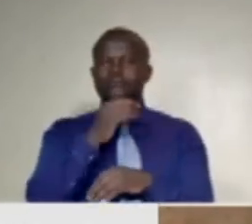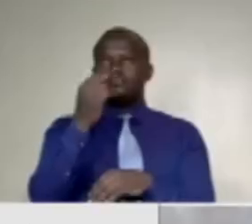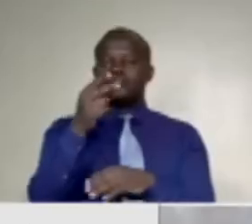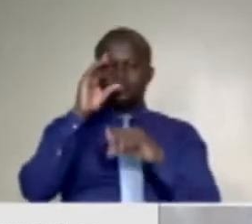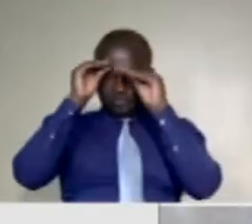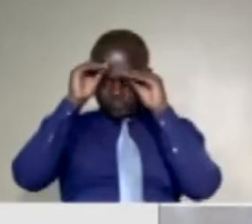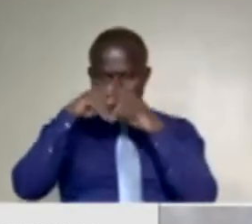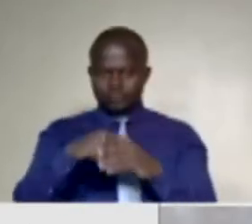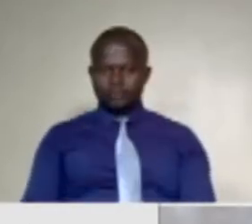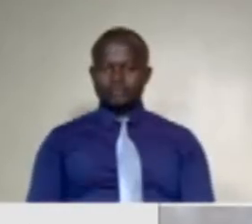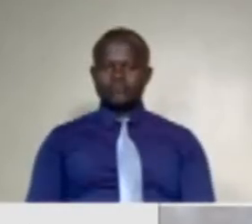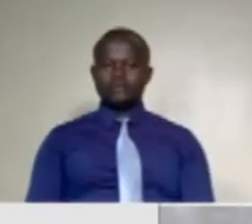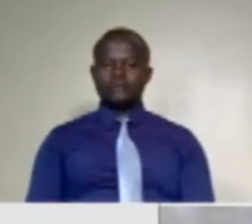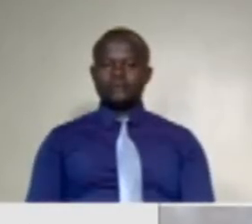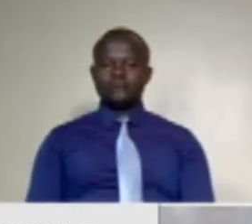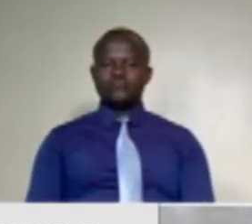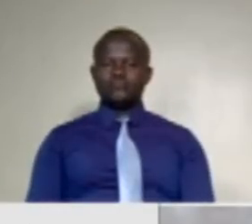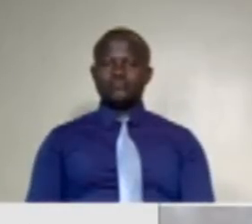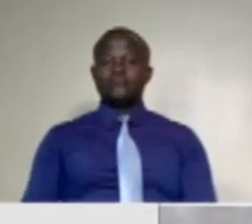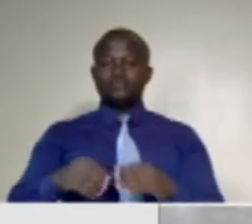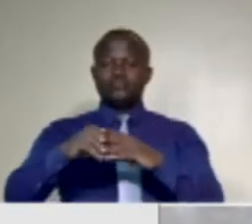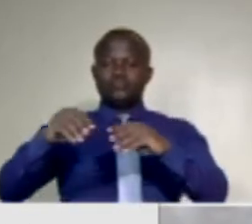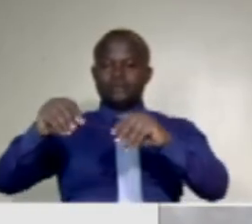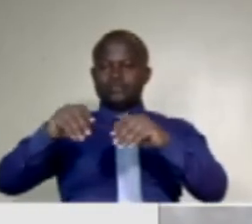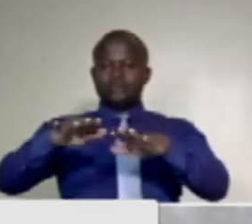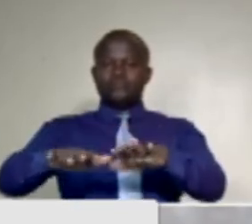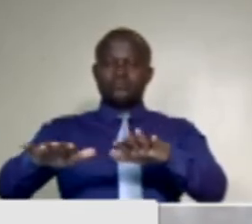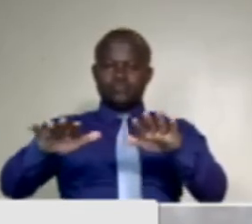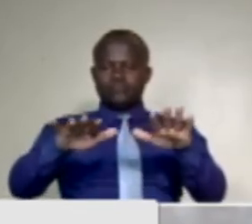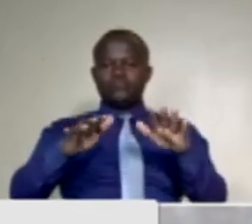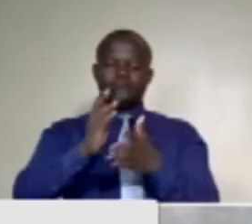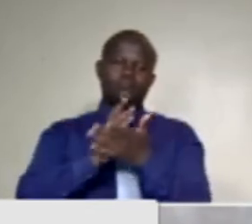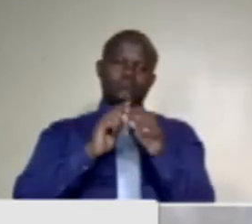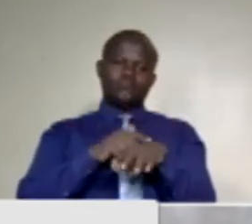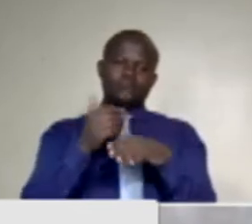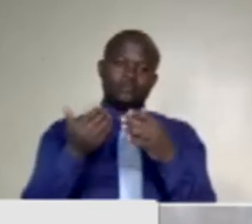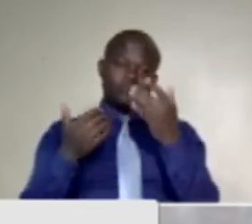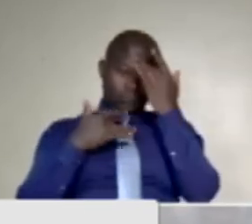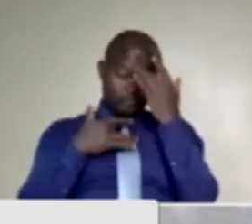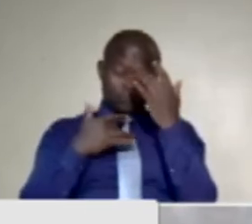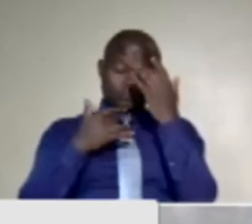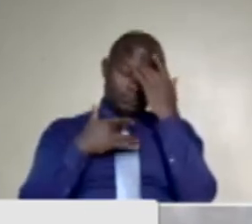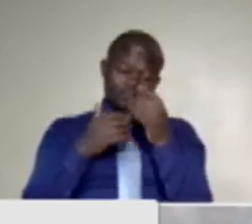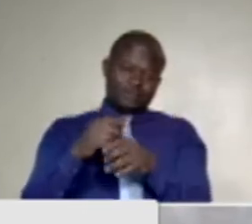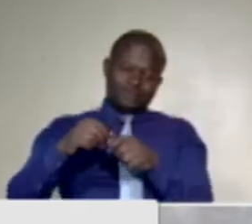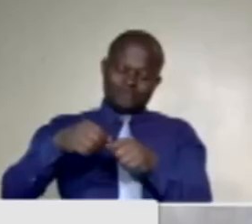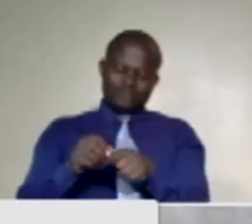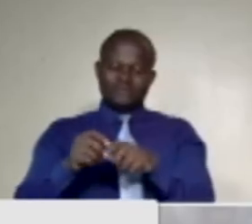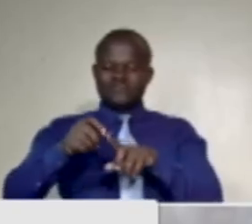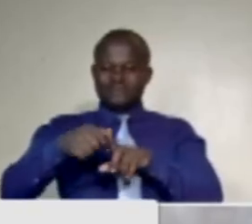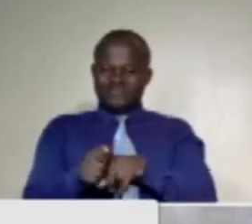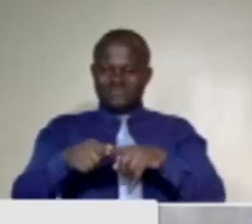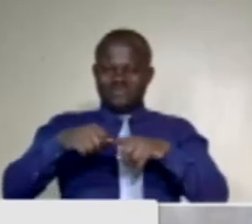babyigiramo. Hari mu mukungugu abana, ndetse hari n'igihe cyageze abana barwara imbaragasa bakara